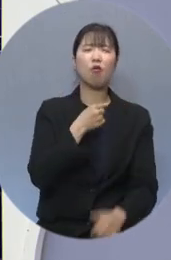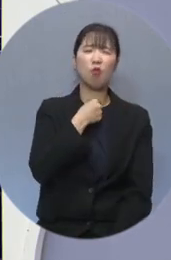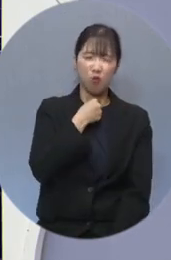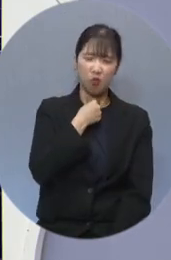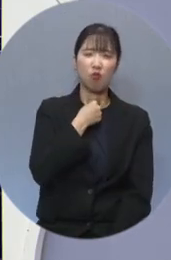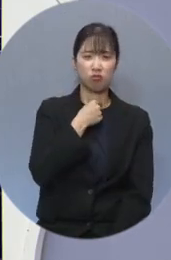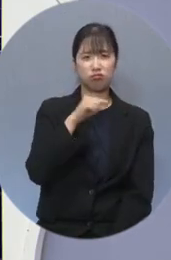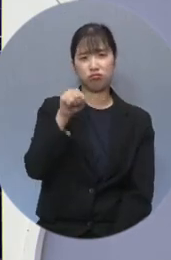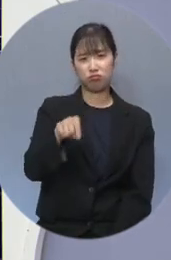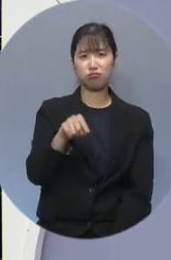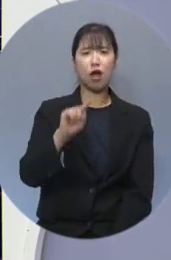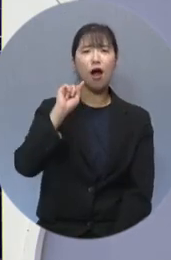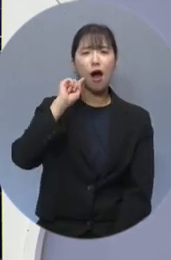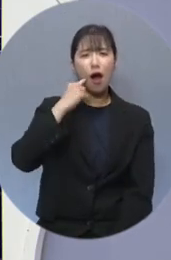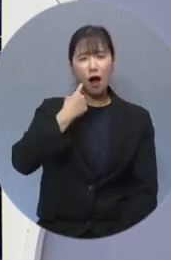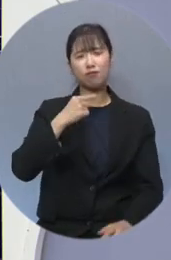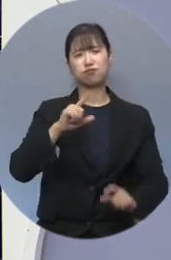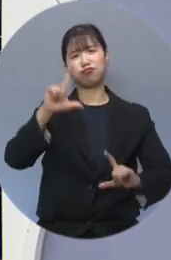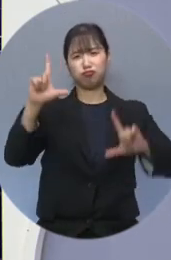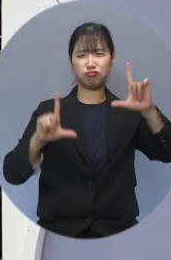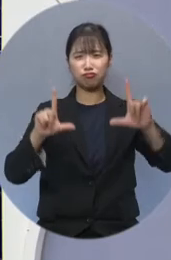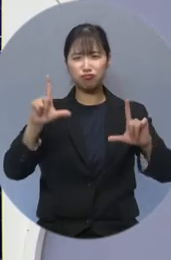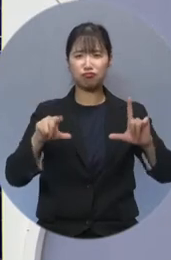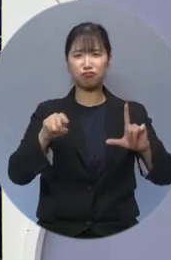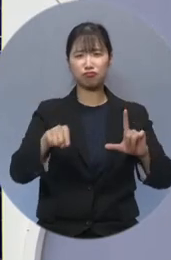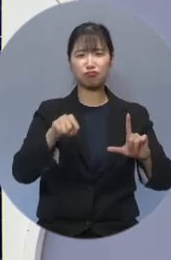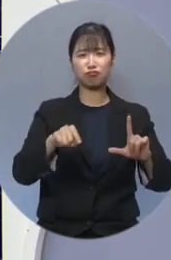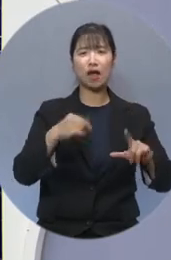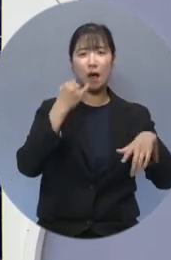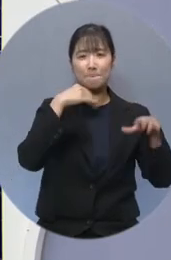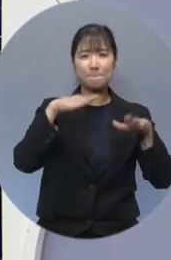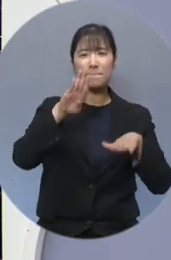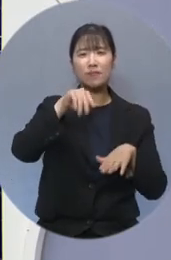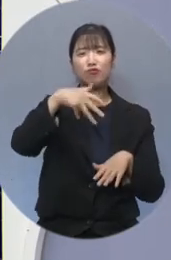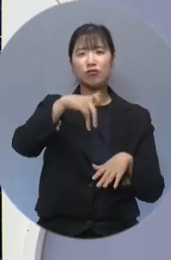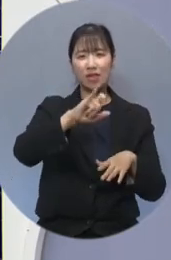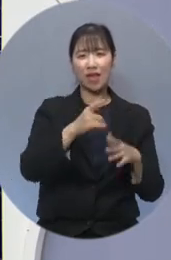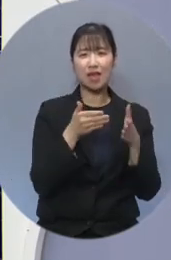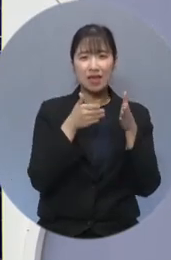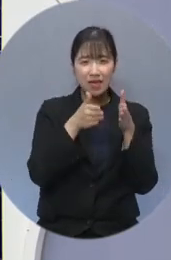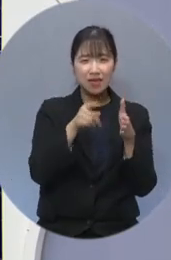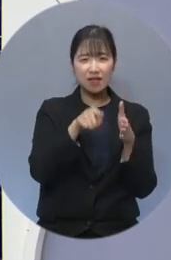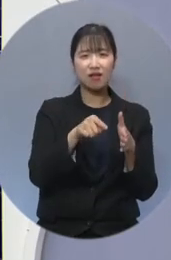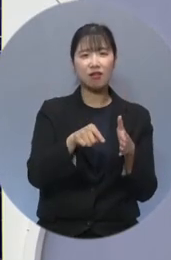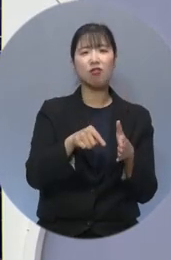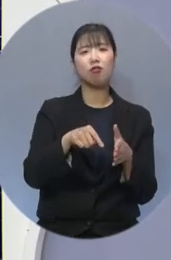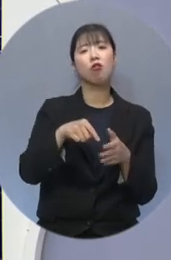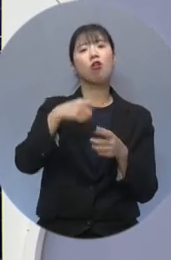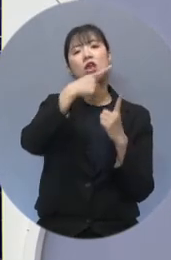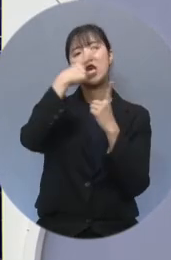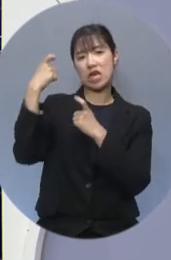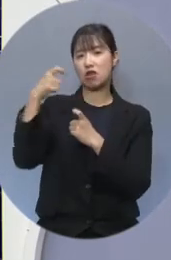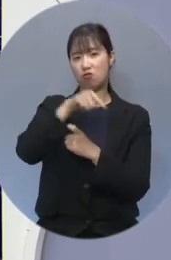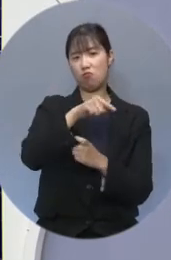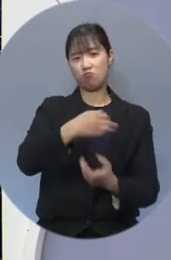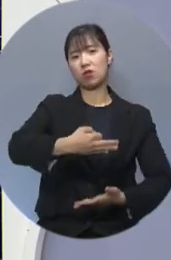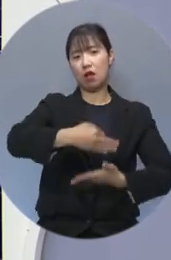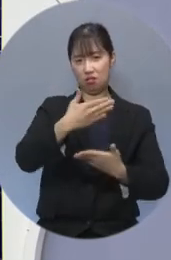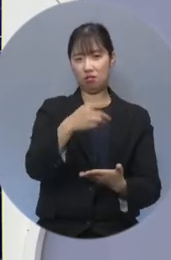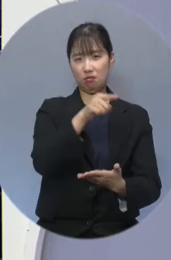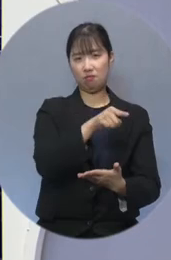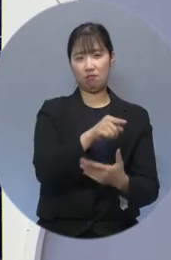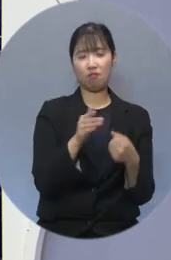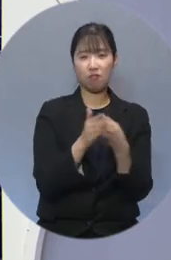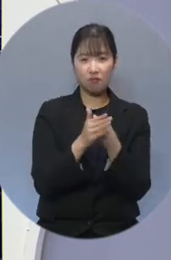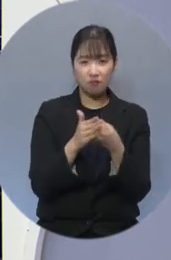염원이었죠. 왜냐하면 그 아름다운 경관에 그리고 그 바다부채길 단구는 천연기념물입니다. 그 단구 자체가 보존 가치